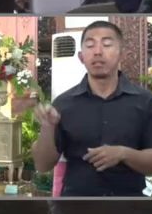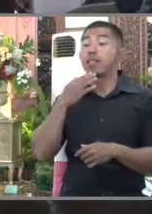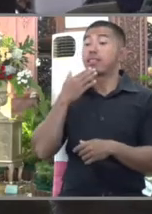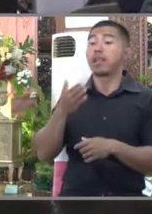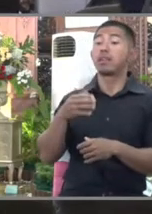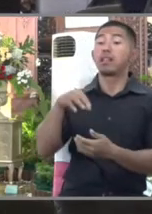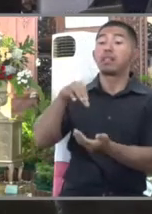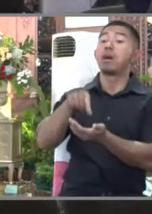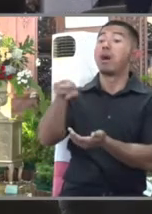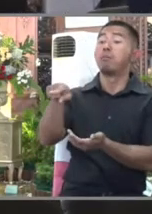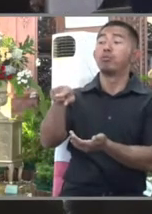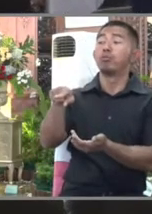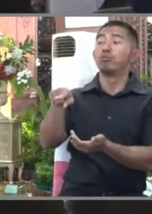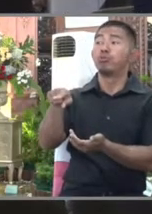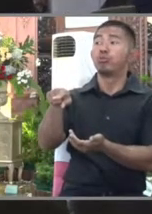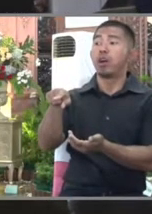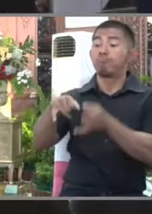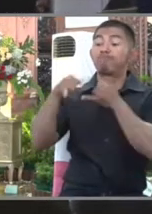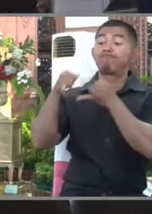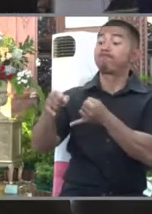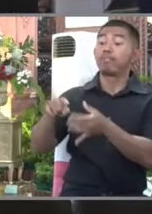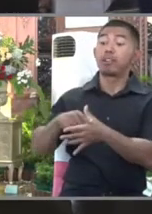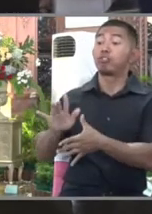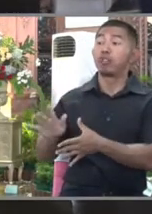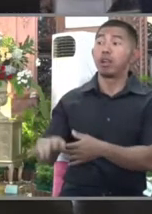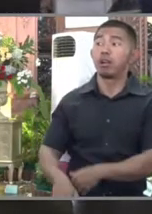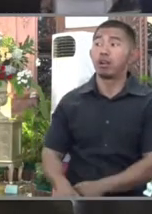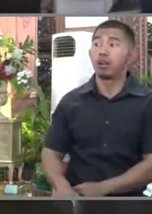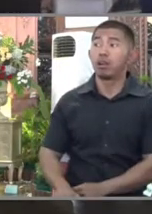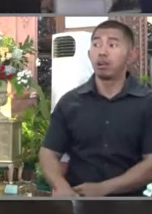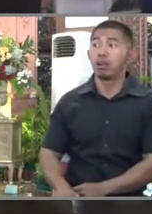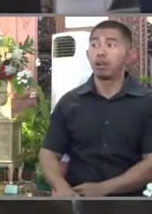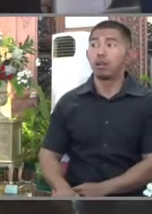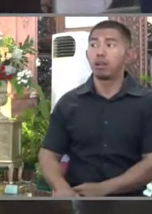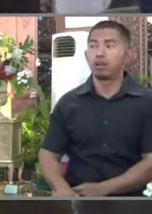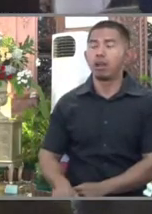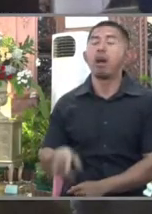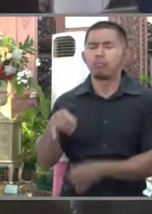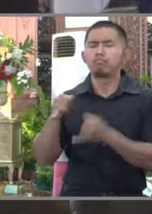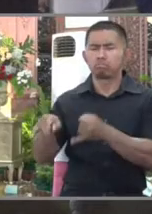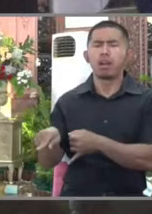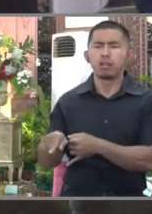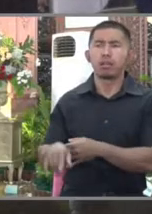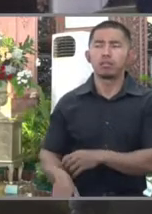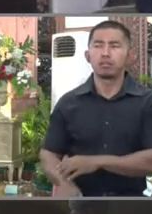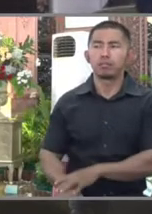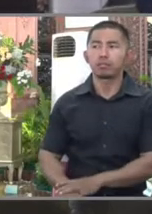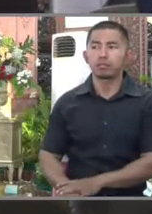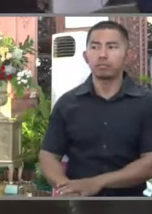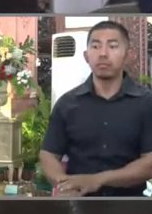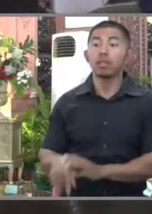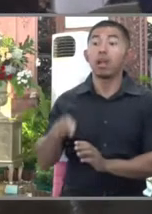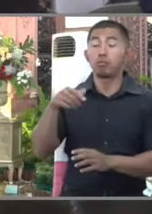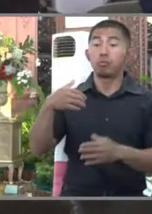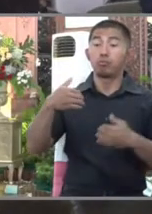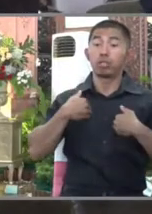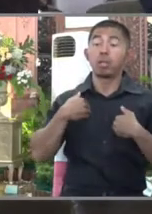ada perundungan enggak? Ada, Pak. Ada. Kamu